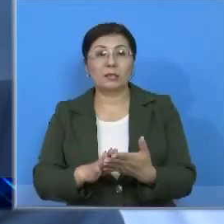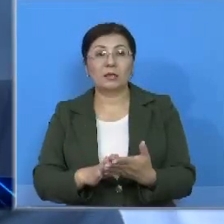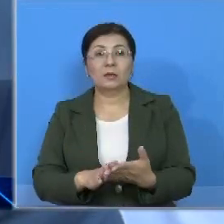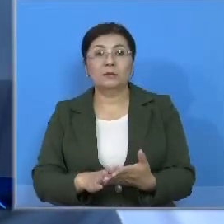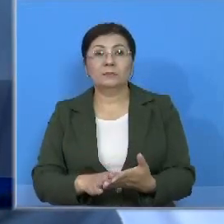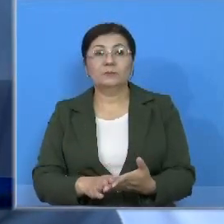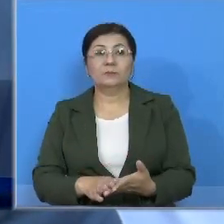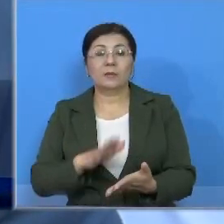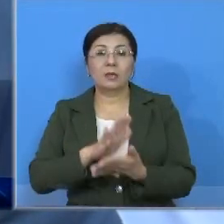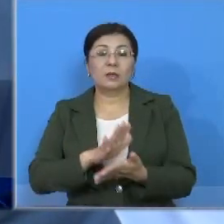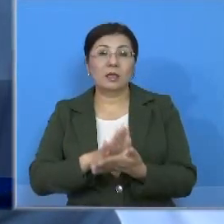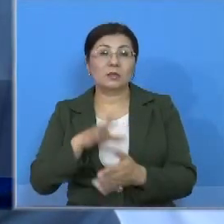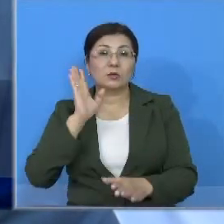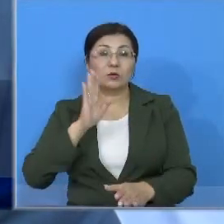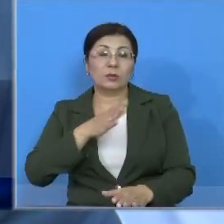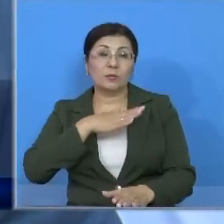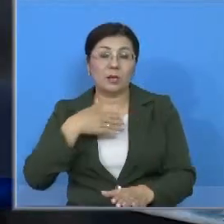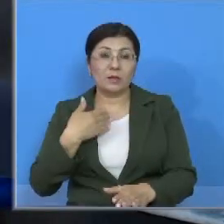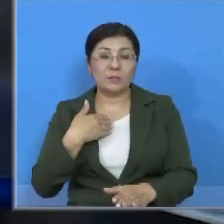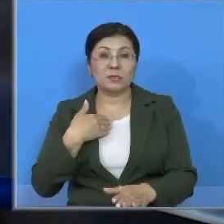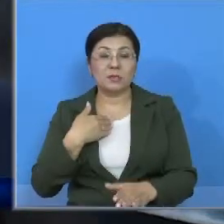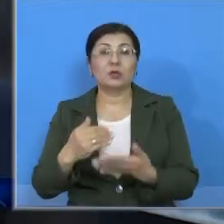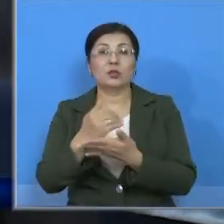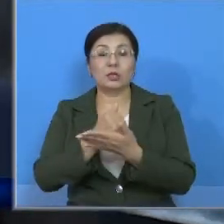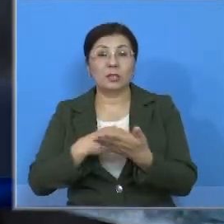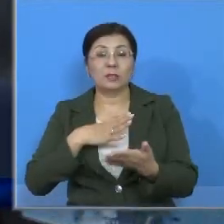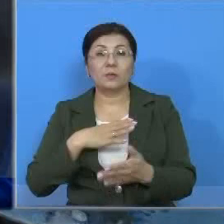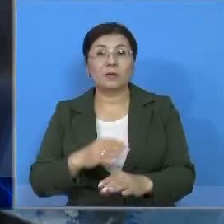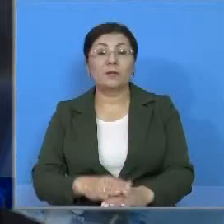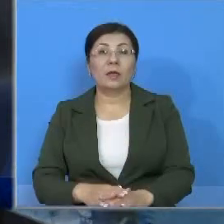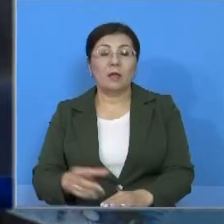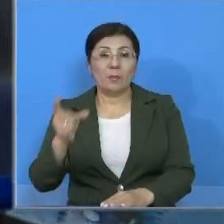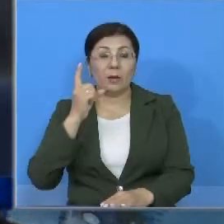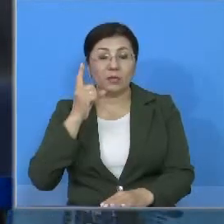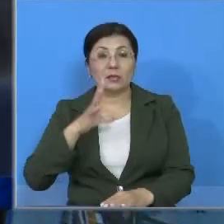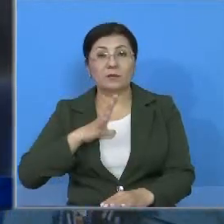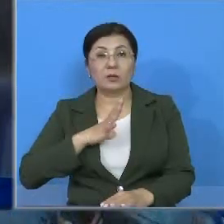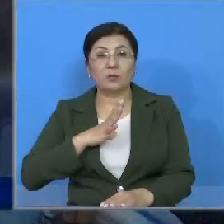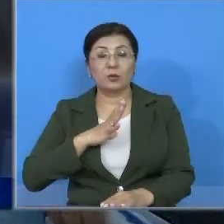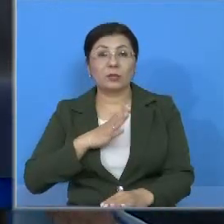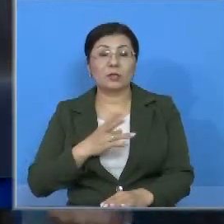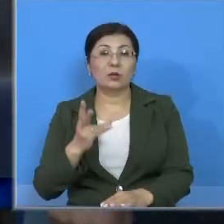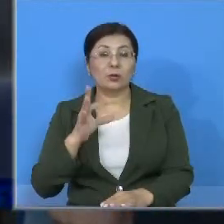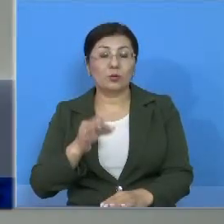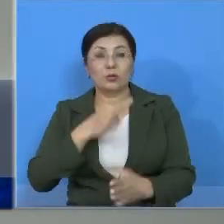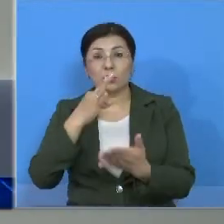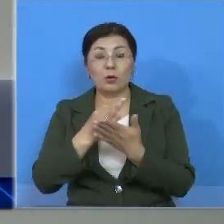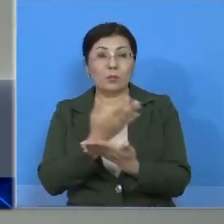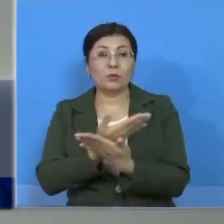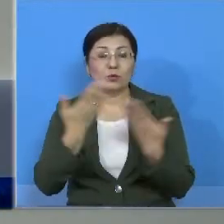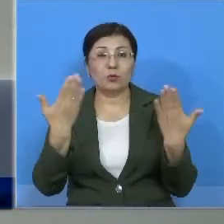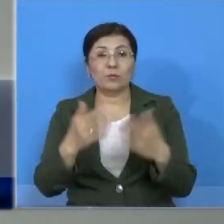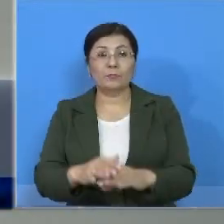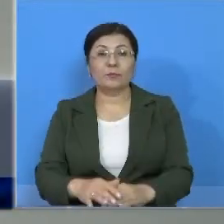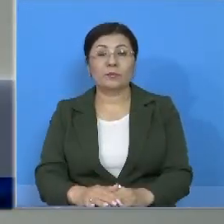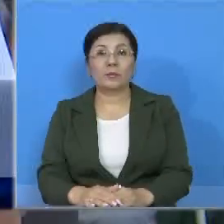зәр суының барлығы біздің подвалға құйылады. Міне мен ақбұлаққа да звондадым, бармаған жерім жоқ, бірақ ешқандай жауап жоқ. Жыл сайын екі